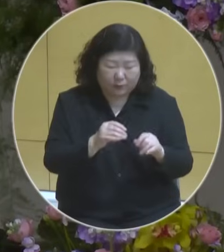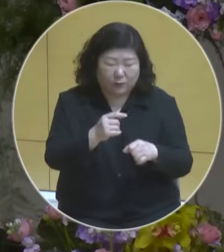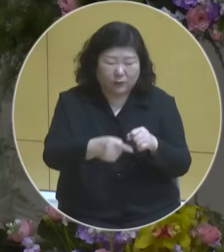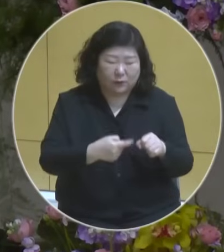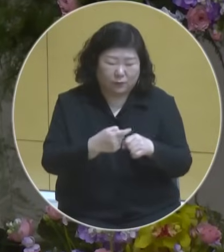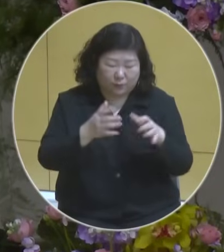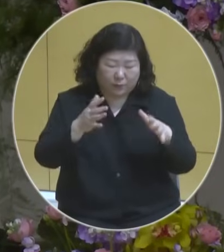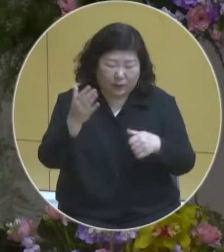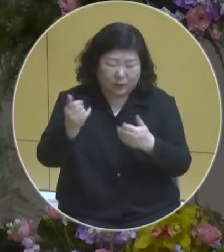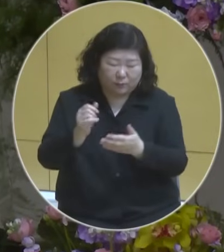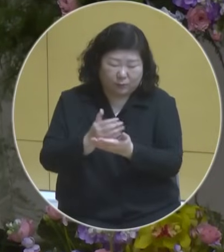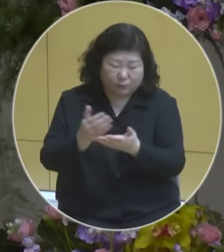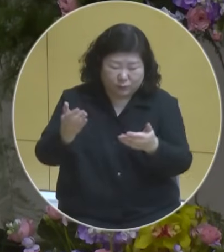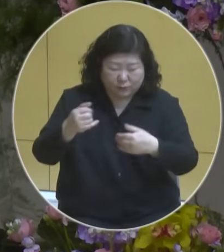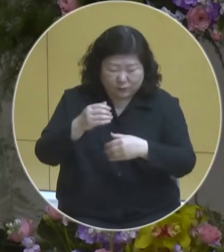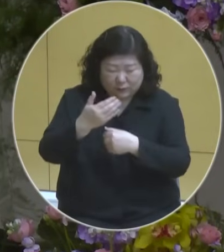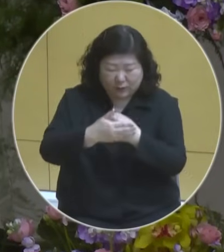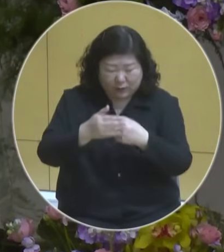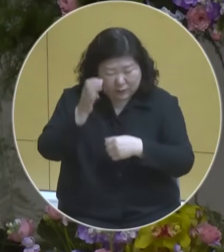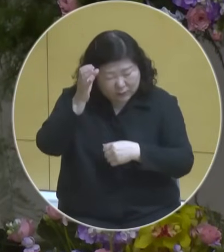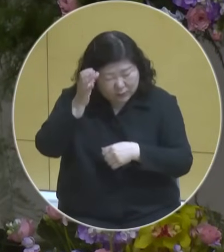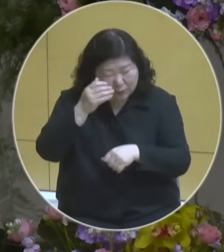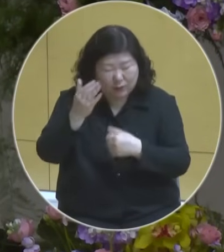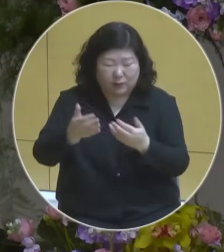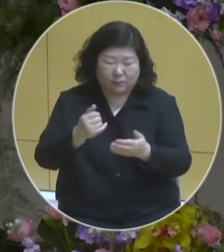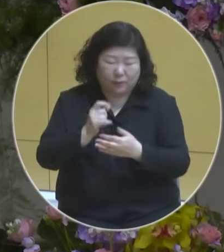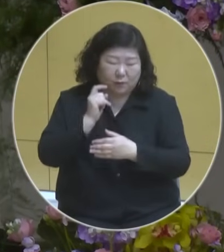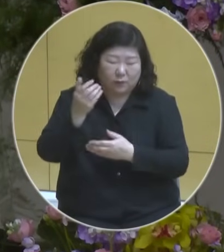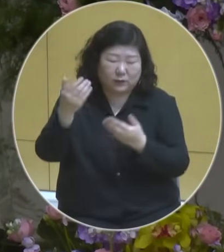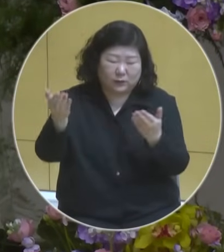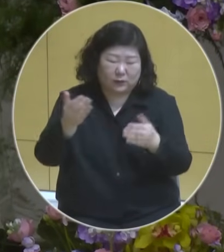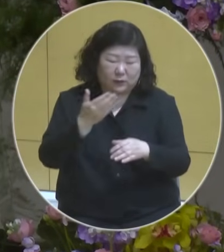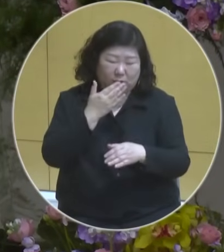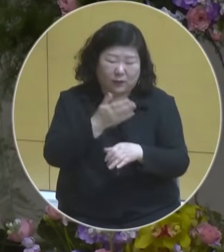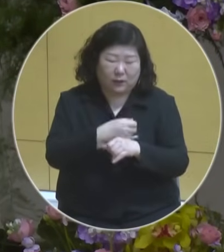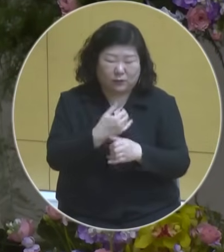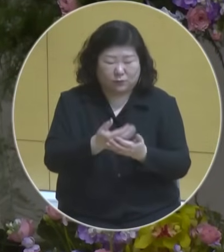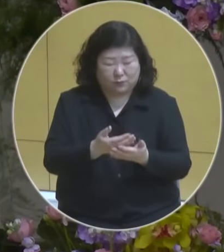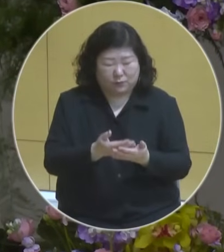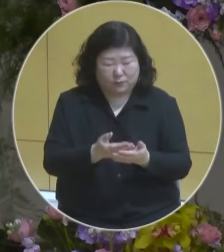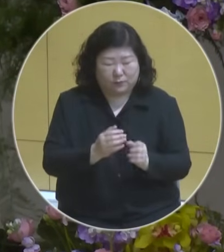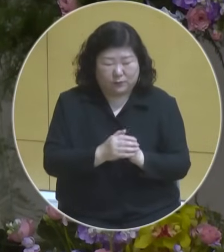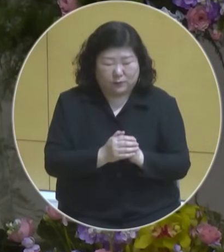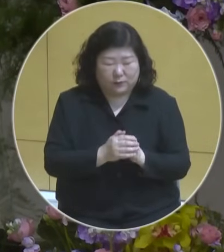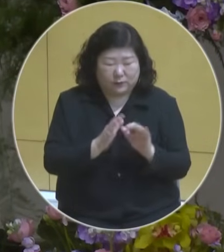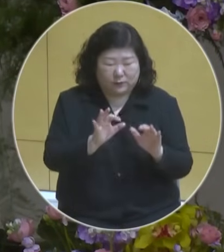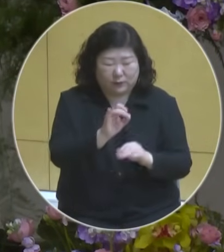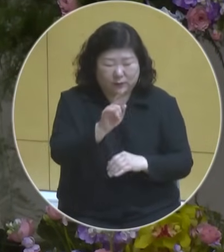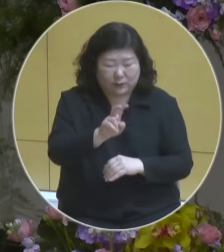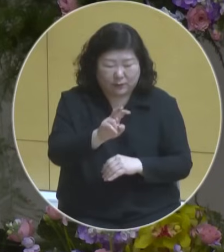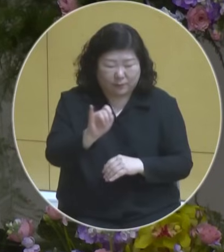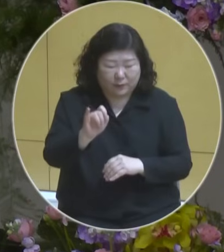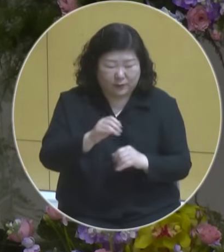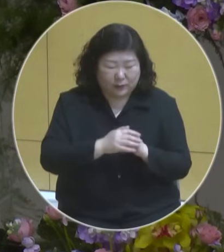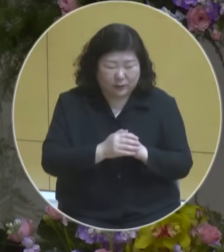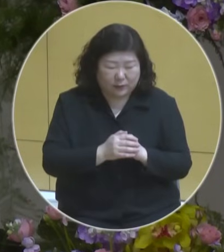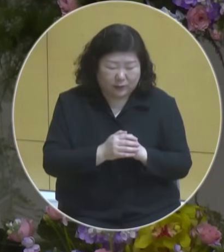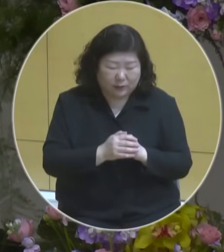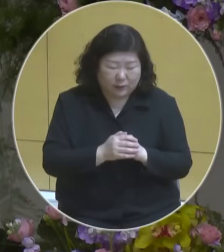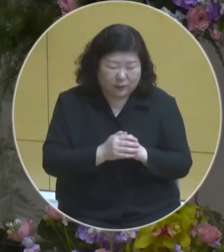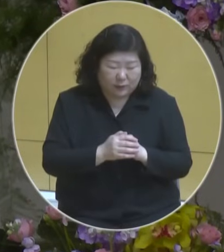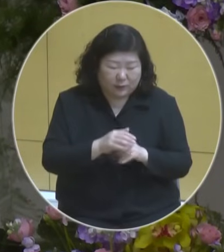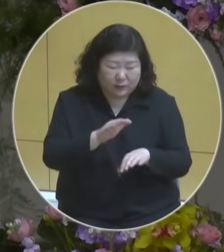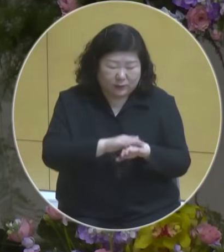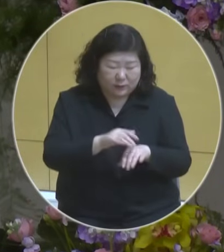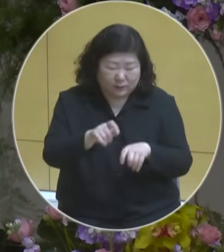하나님께 영광 올리는 시간이 되게 해 주시옵소서 지금 안미 단기 현장 실습이 진행되고 있고 많은